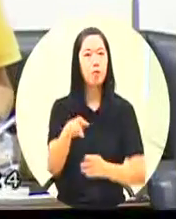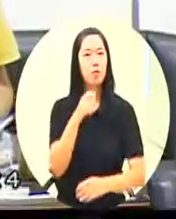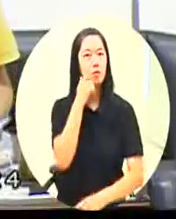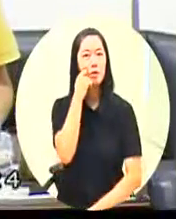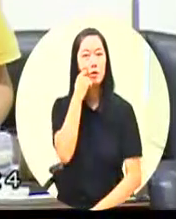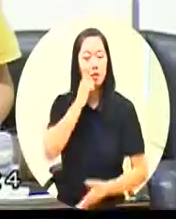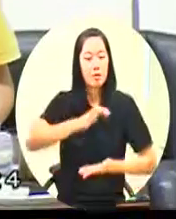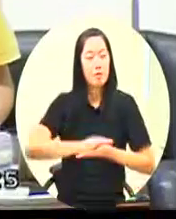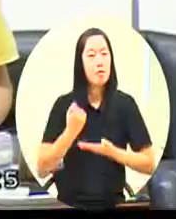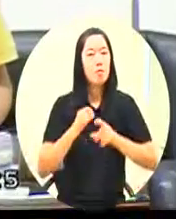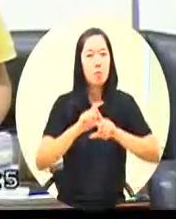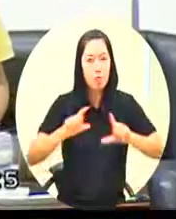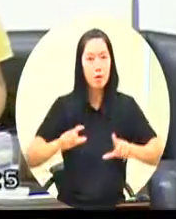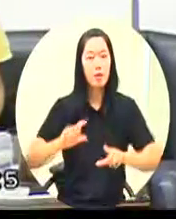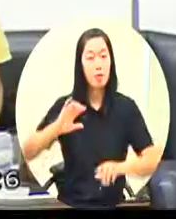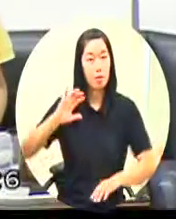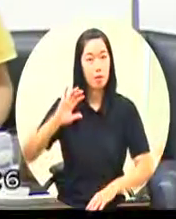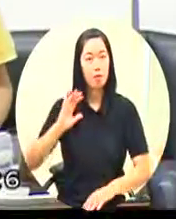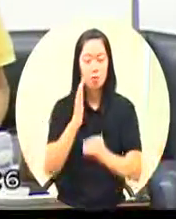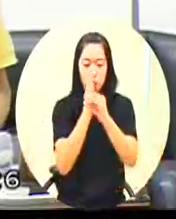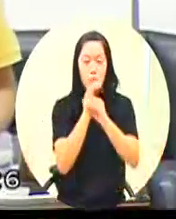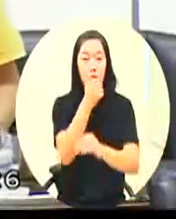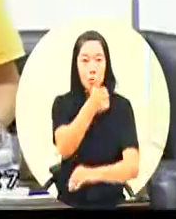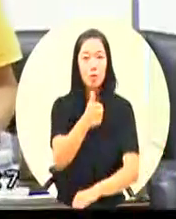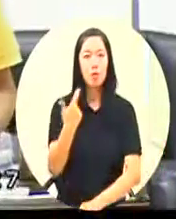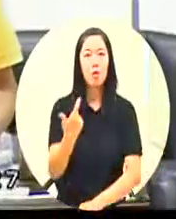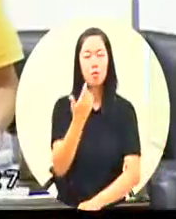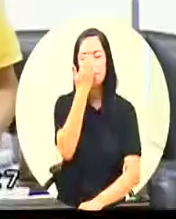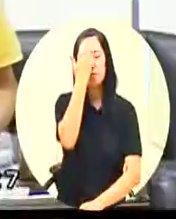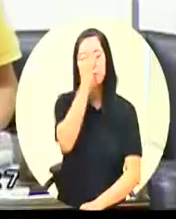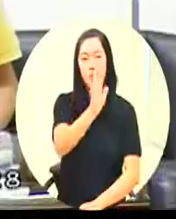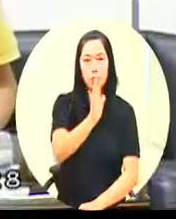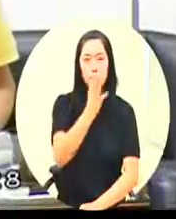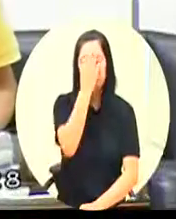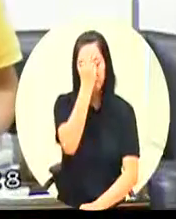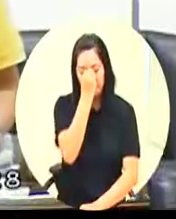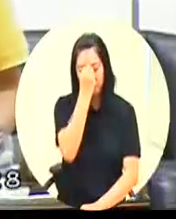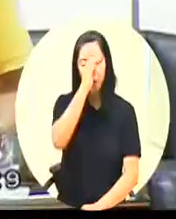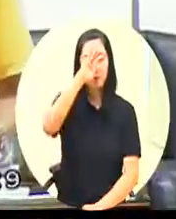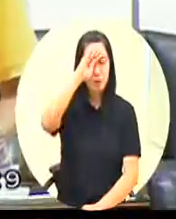都是有的，但是适度压力不要造成烦恼或是忧郁症